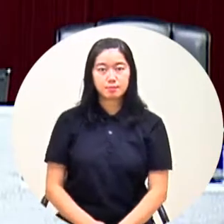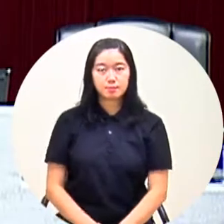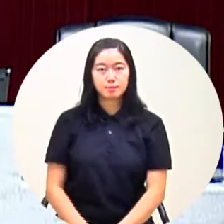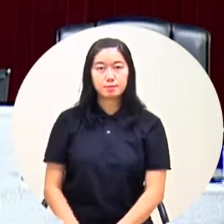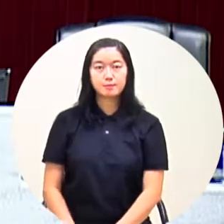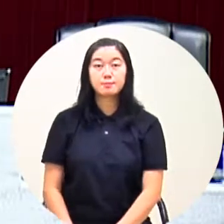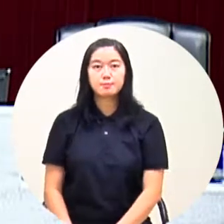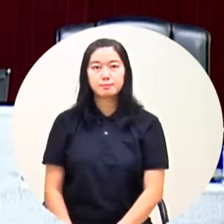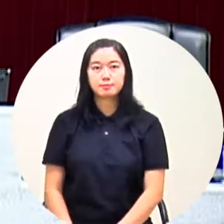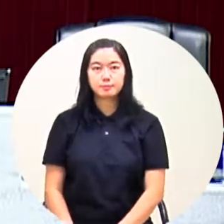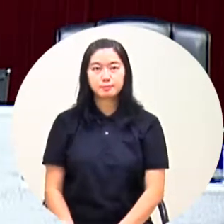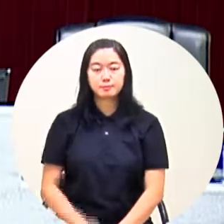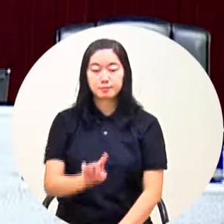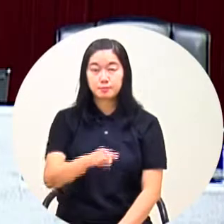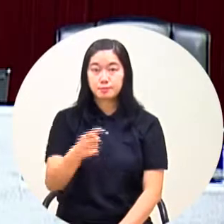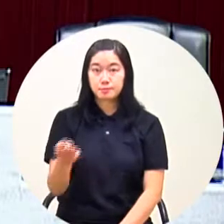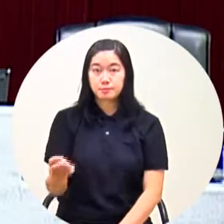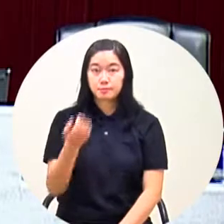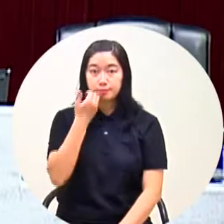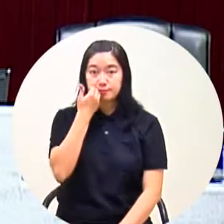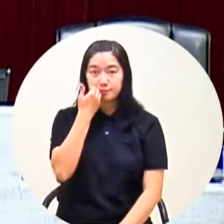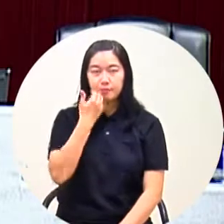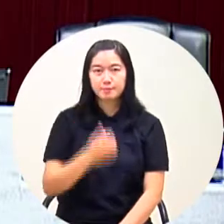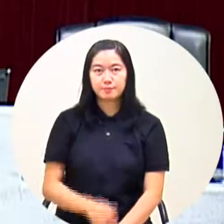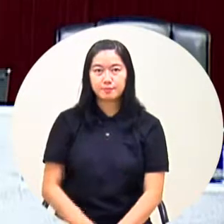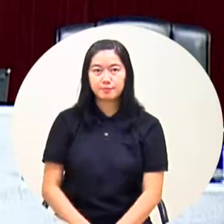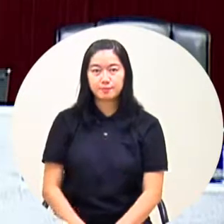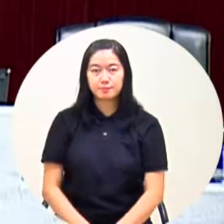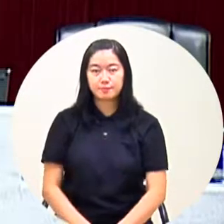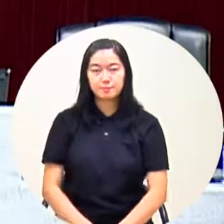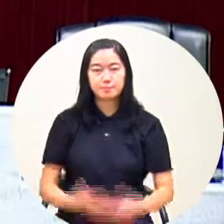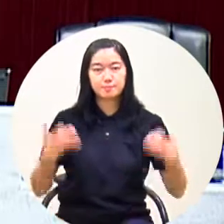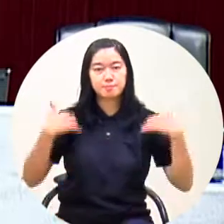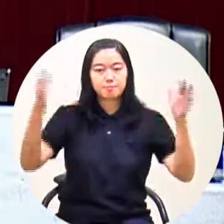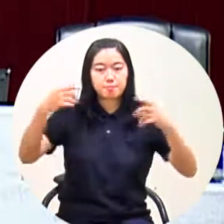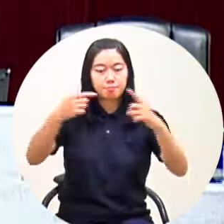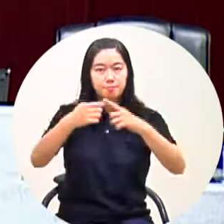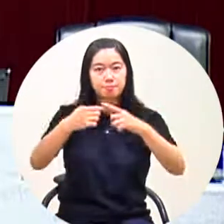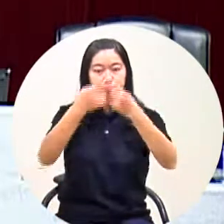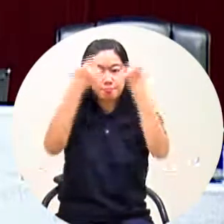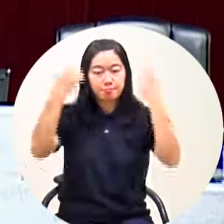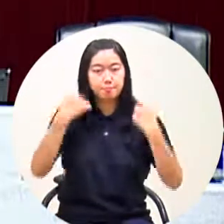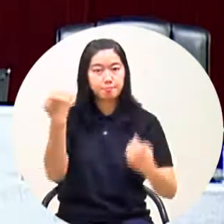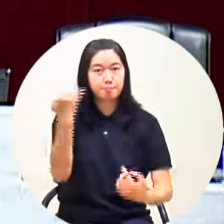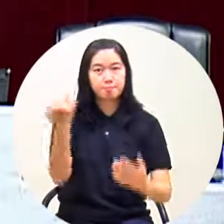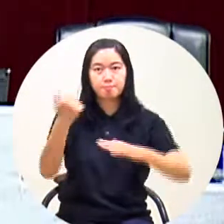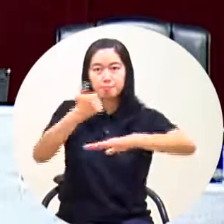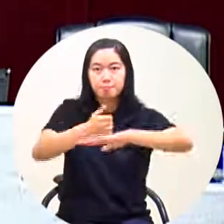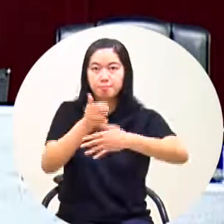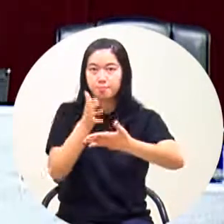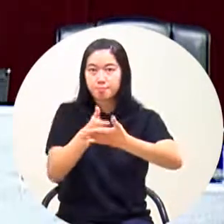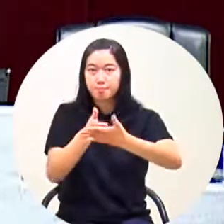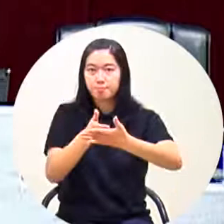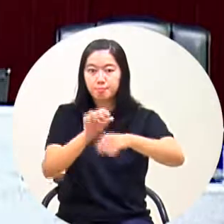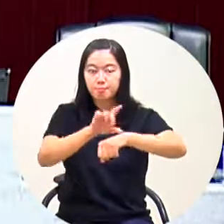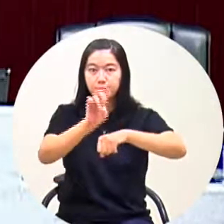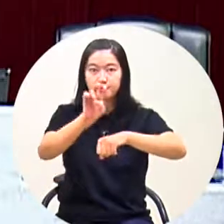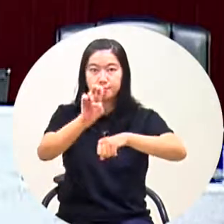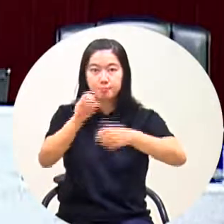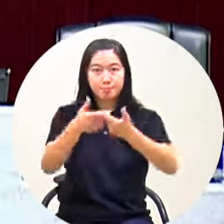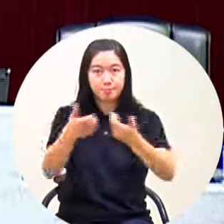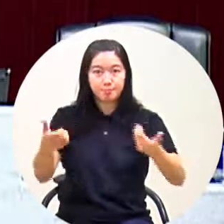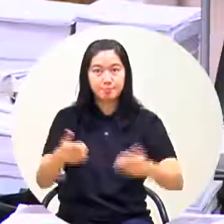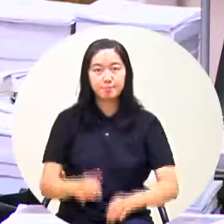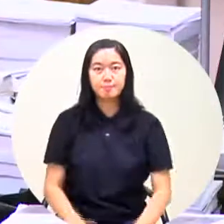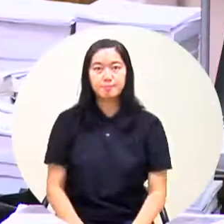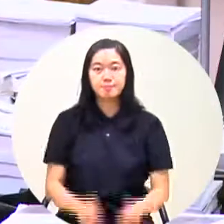好，这次下来哈，我们请我们召集人哈，按周连文议员咨询时间20分钟。 好，谢谢主